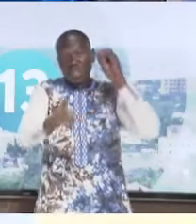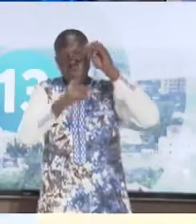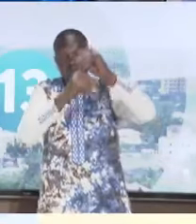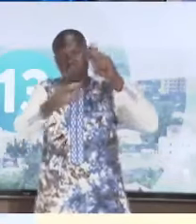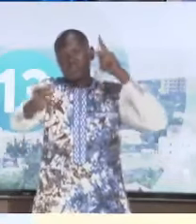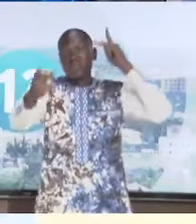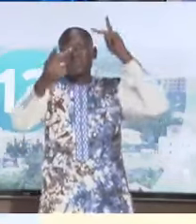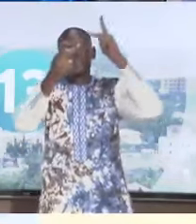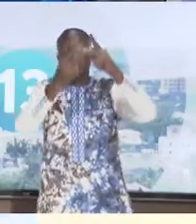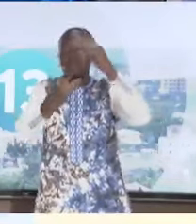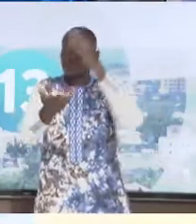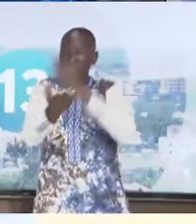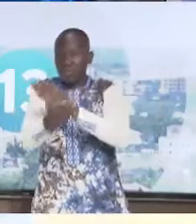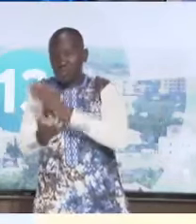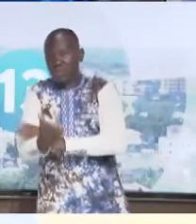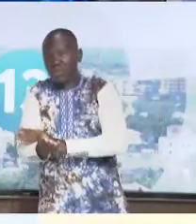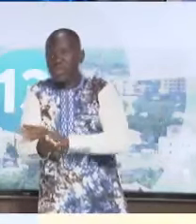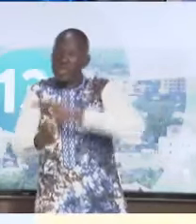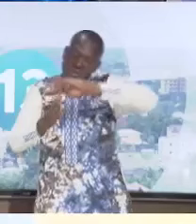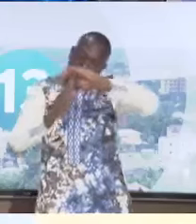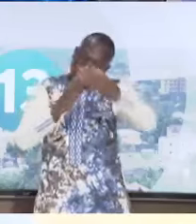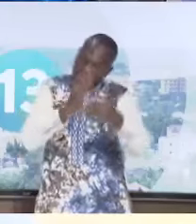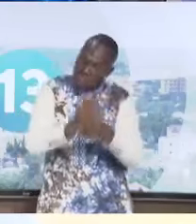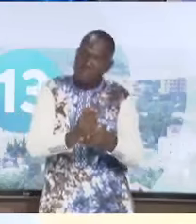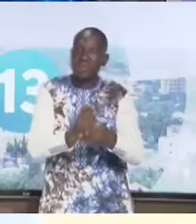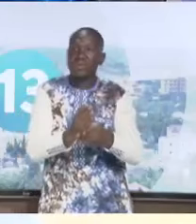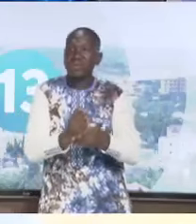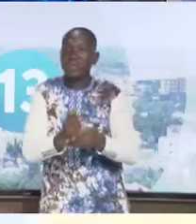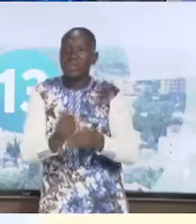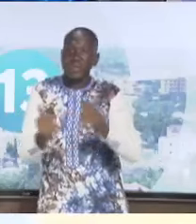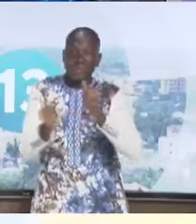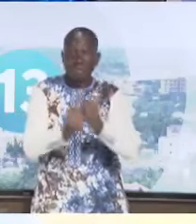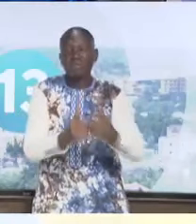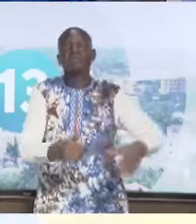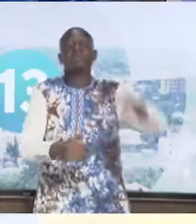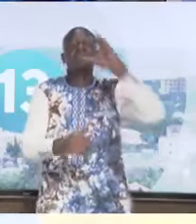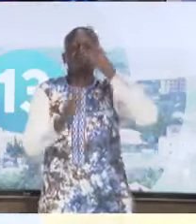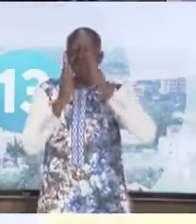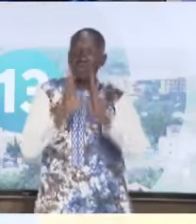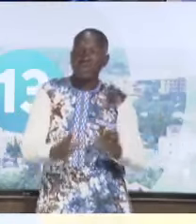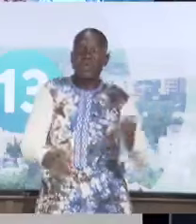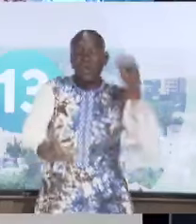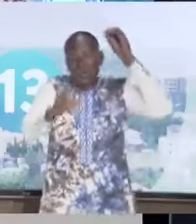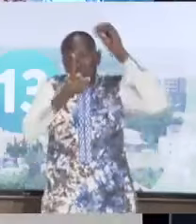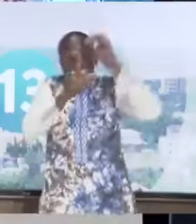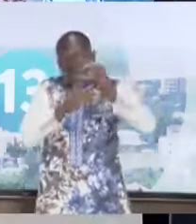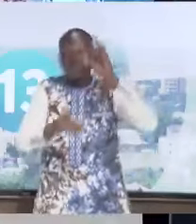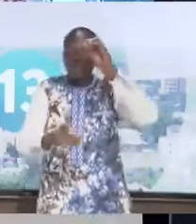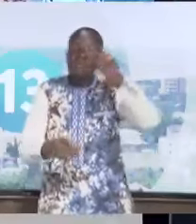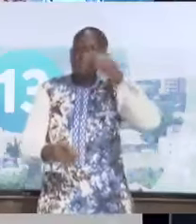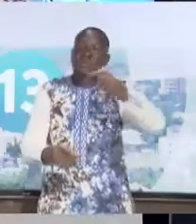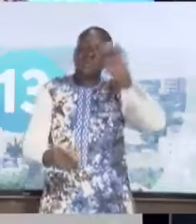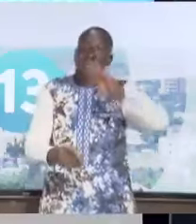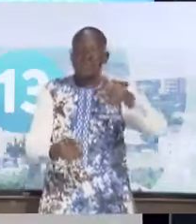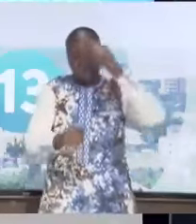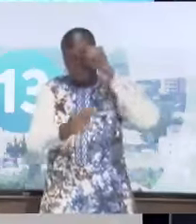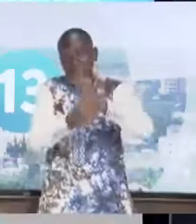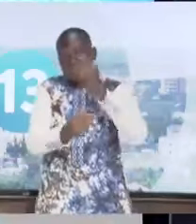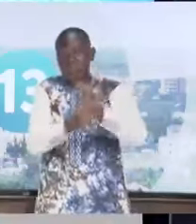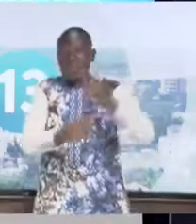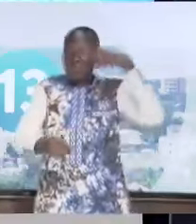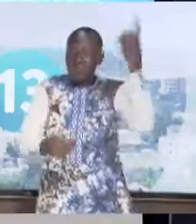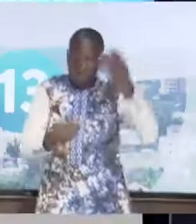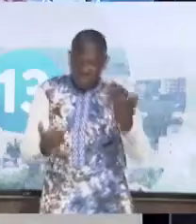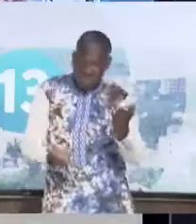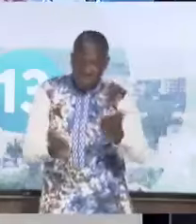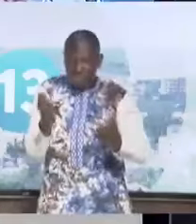toujours d'améliorer ce rapport que vous entretenez avec le consommateur? Oui. L'objectif de l'ONEA, c'est de toujours travailler à donner des services